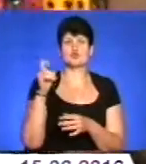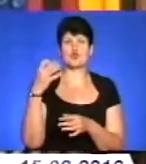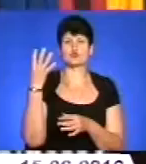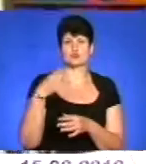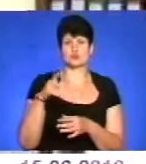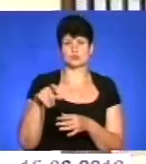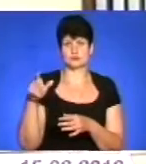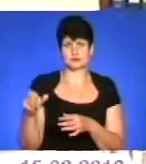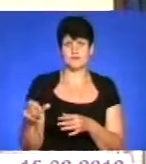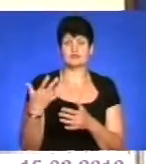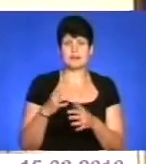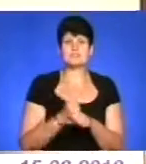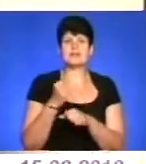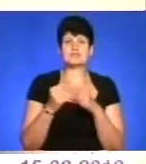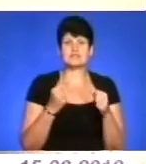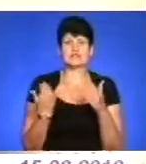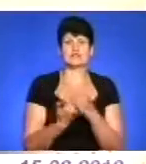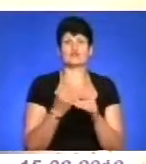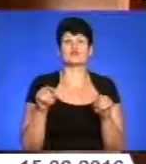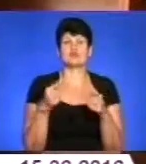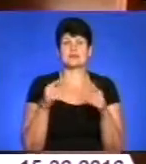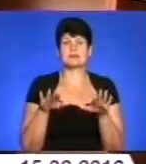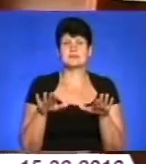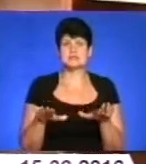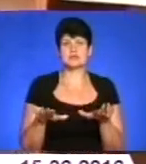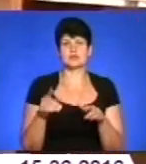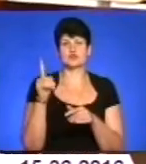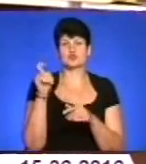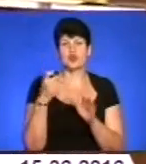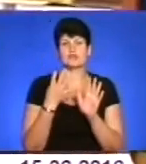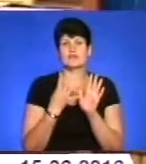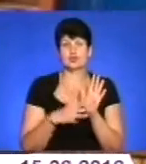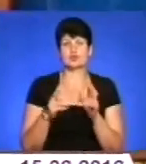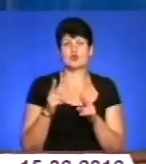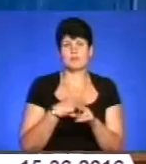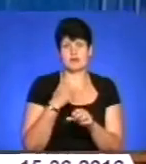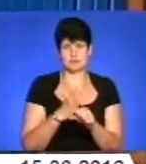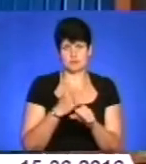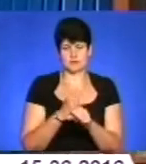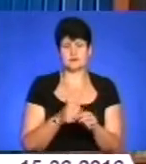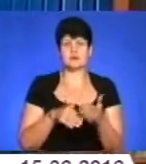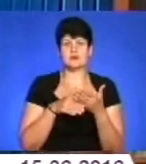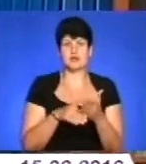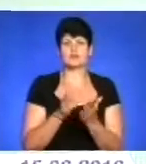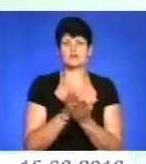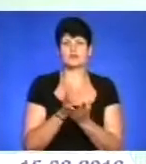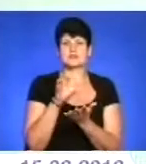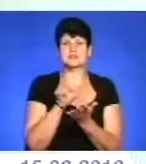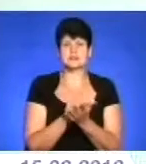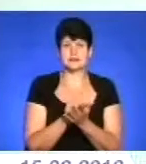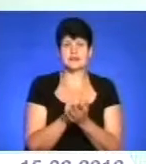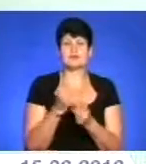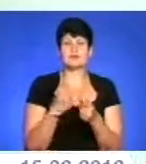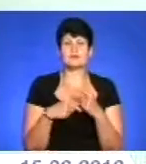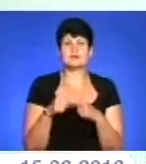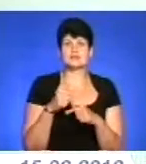осіб. Вони працевлаштували на новостворені робочі місця майже 190 безробітних. Сприяють у службі зайнятості